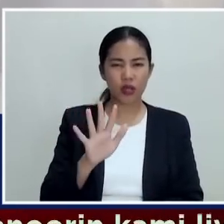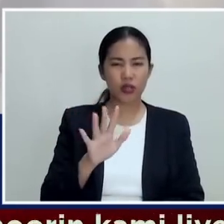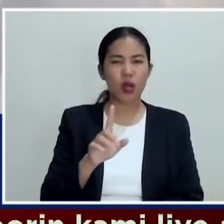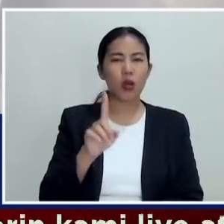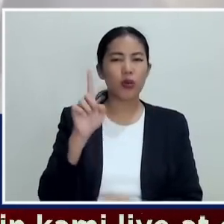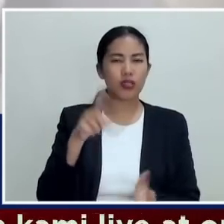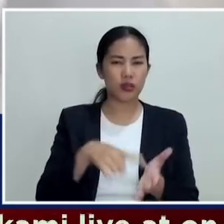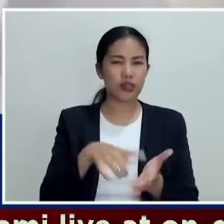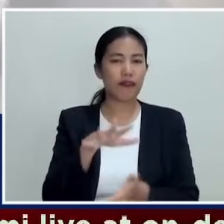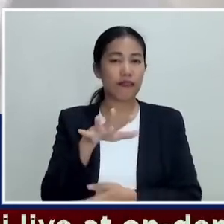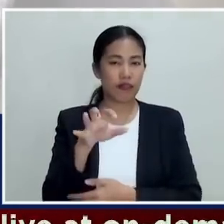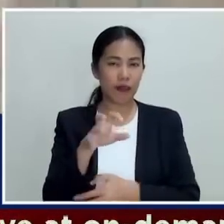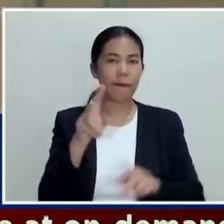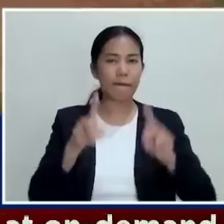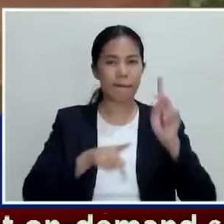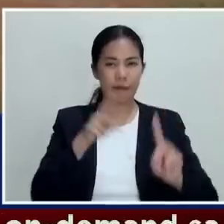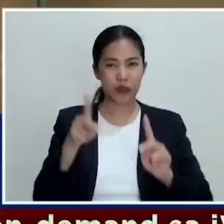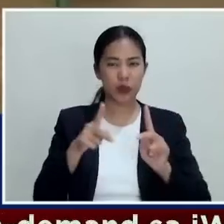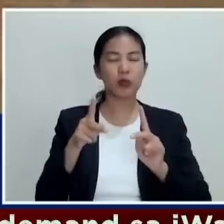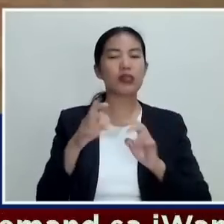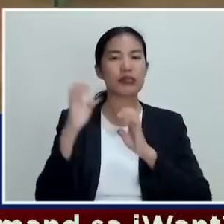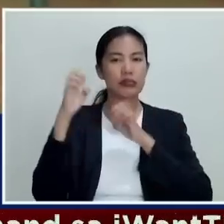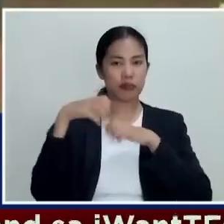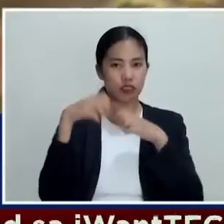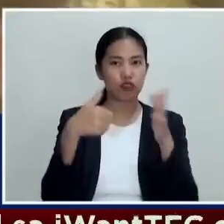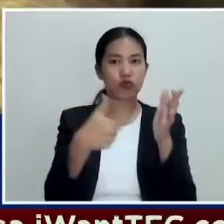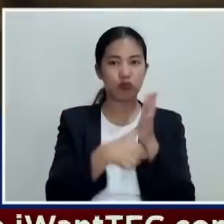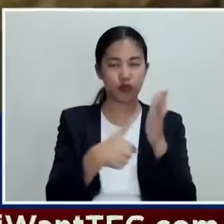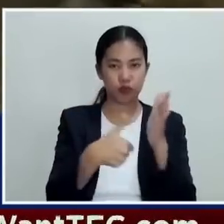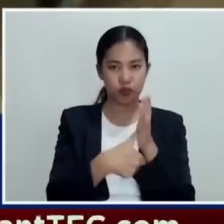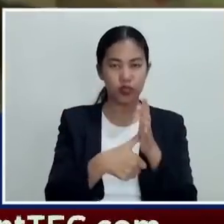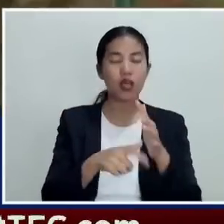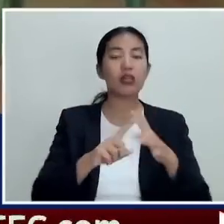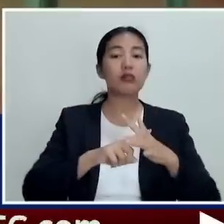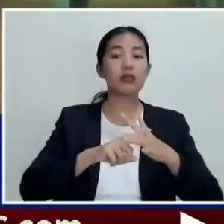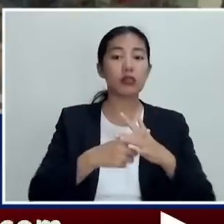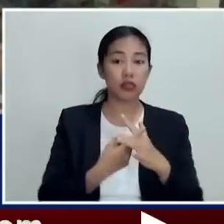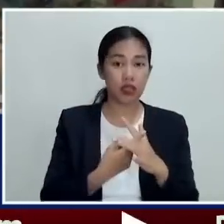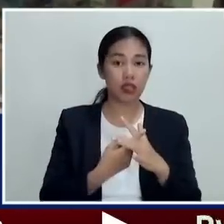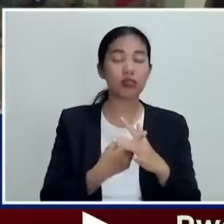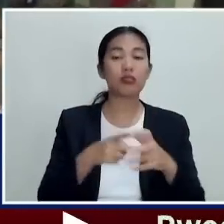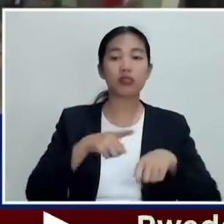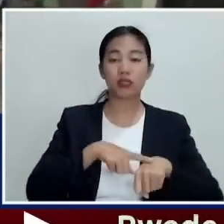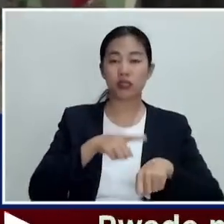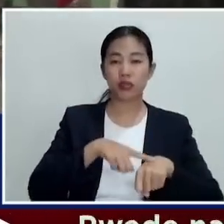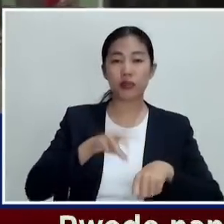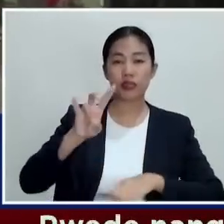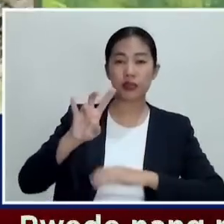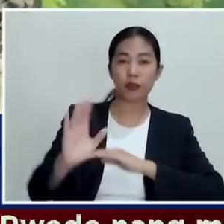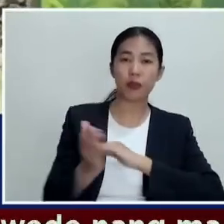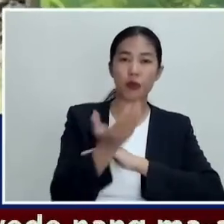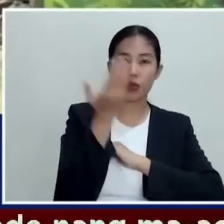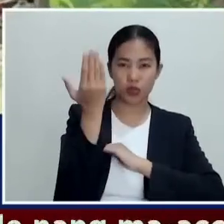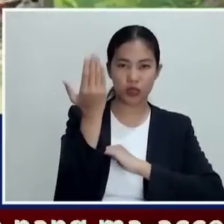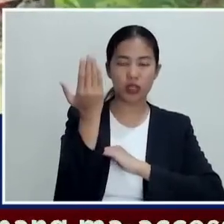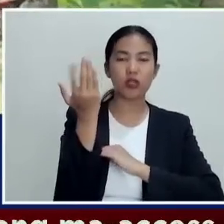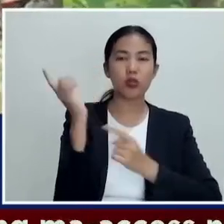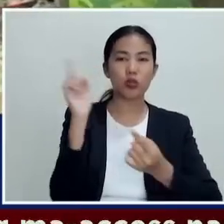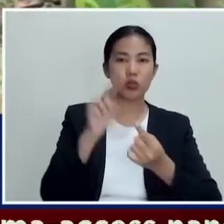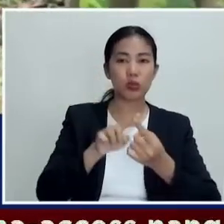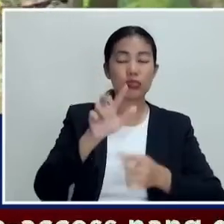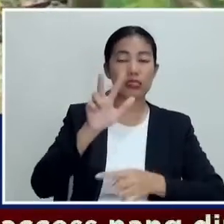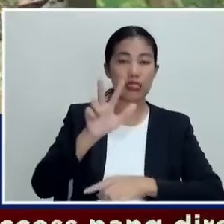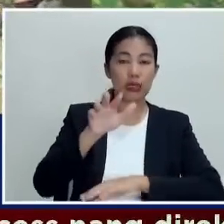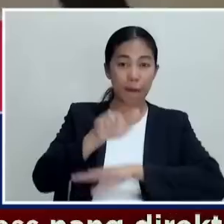ang inaasahang boboto. Magsisimula ang botohan mula alas 7 ng umaga hanggang alas 3 ng hapon